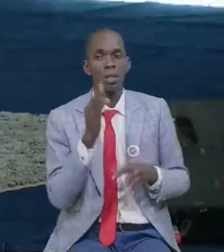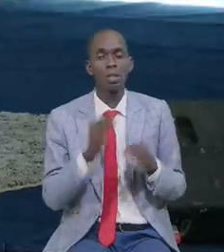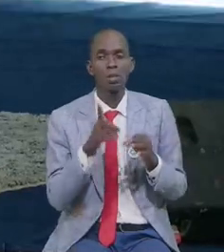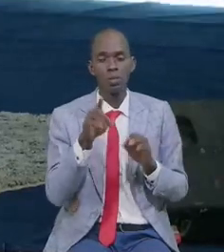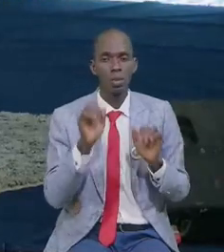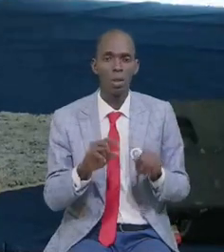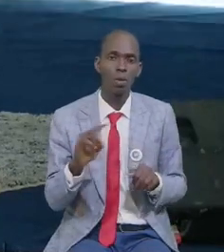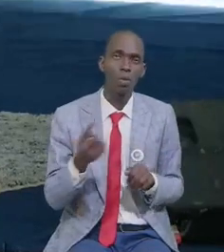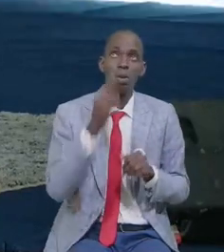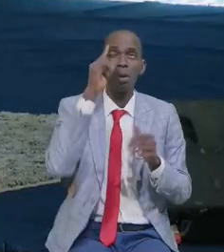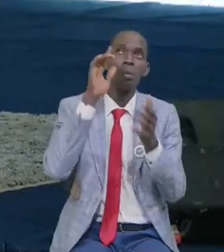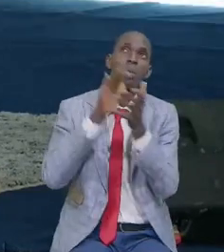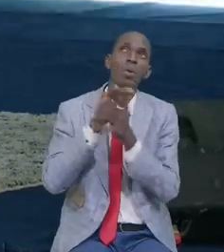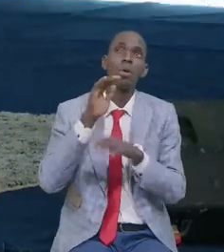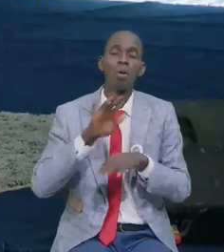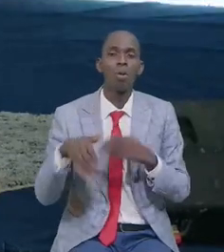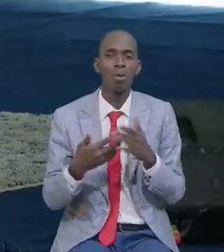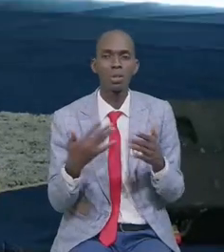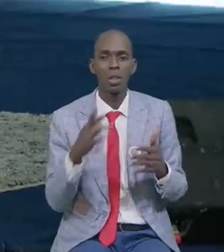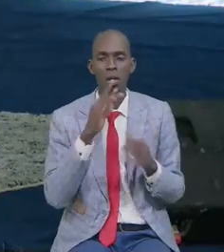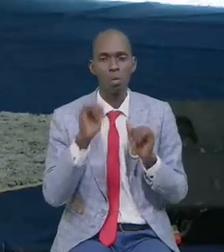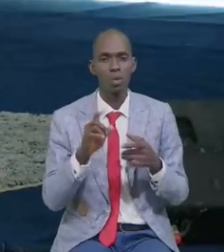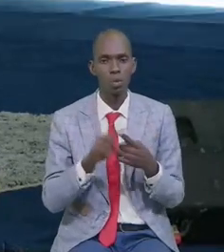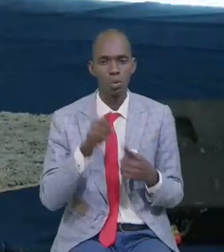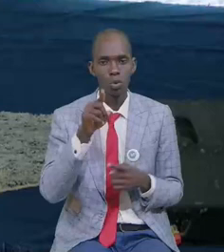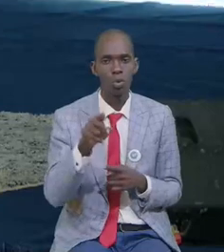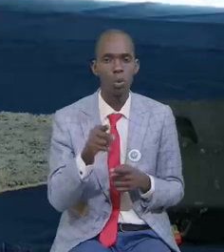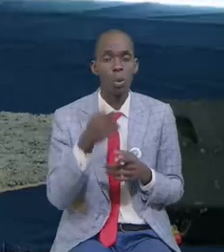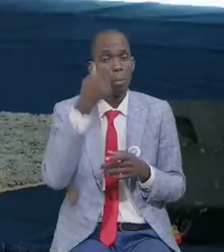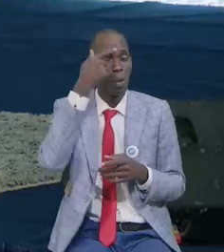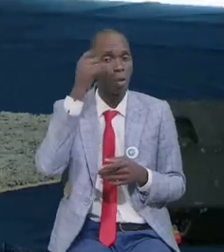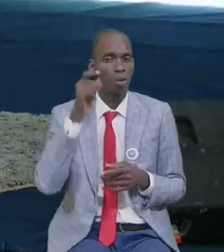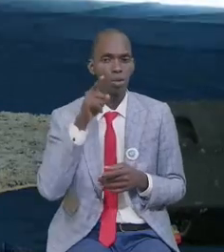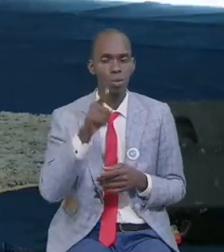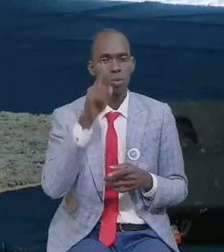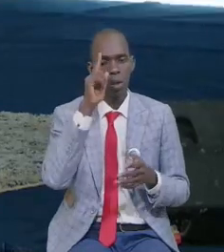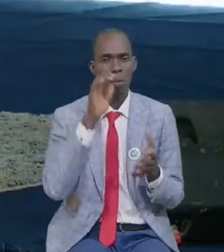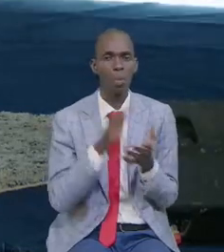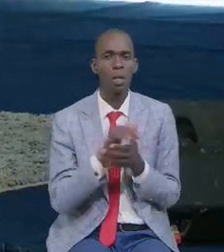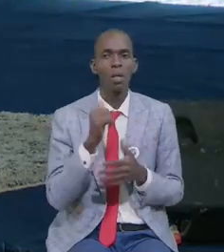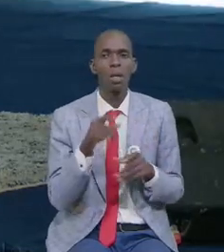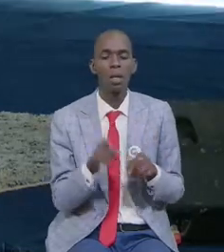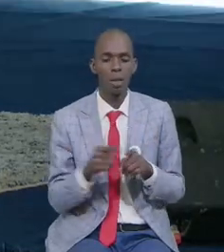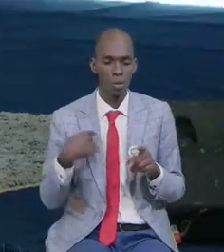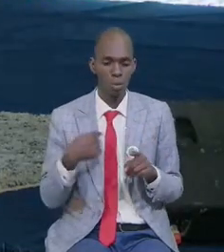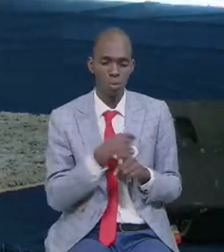croire, tout est possible à toi. Parce que tu crois, comme nous prions